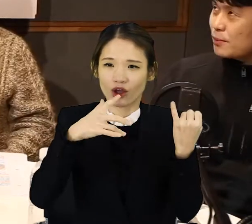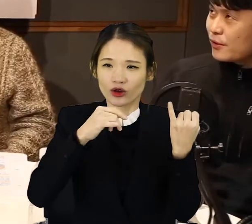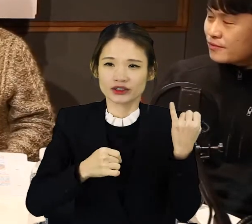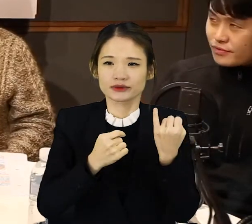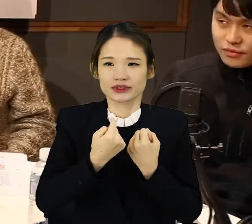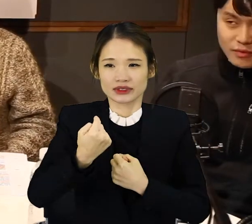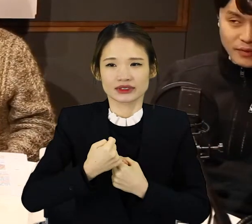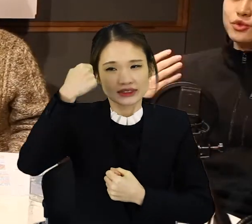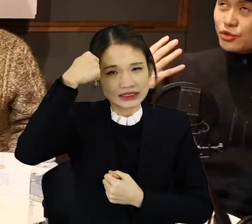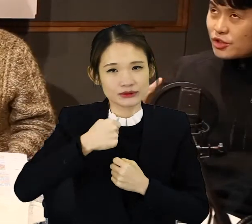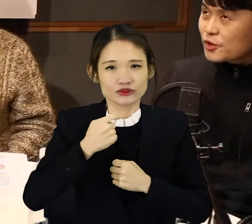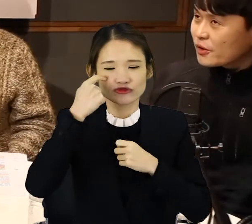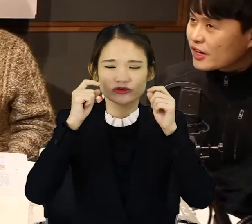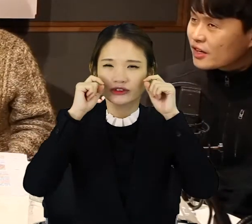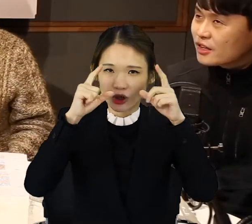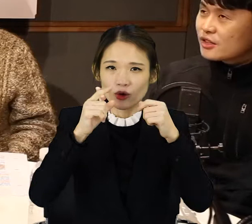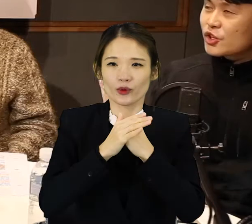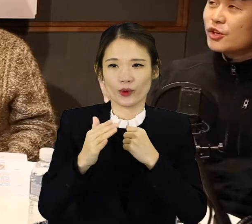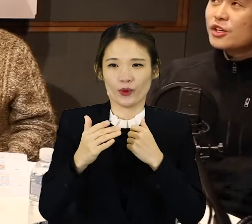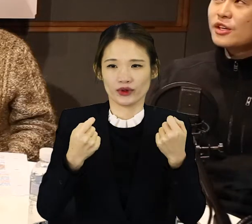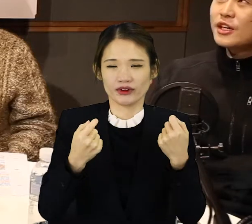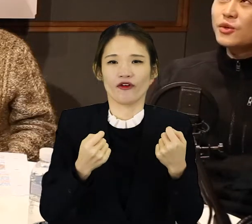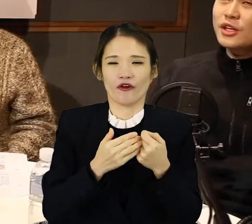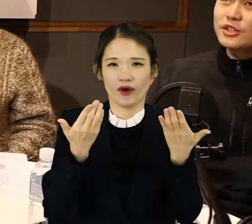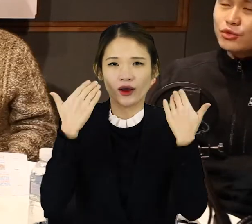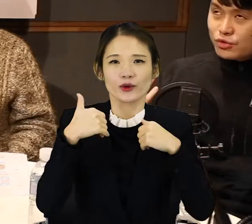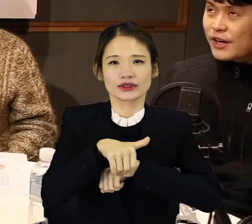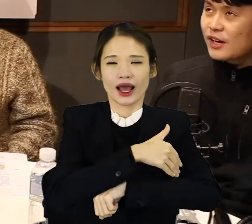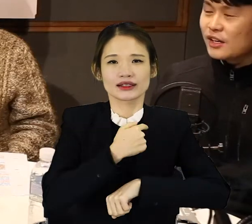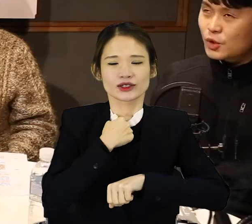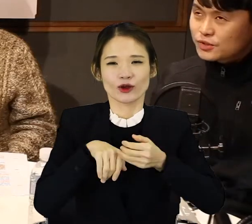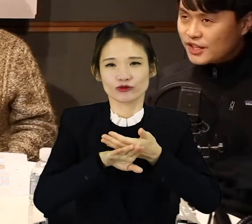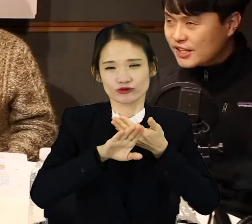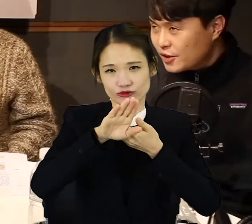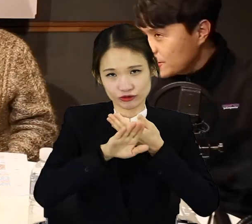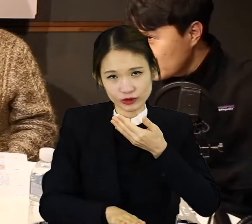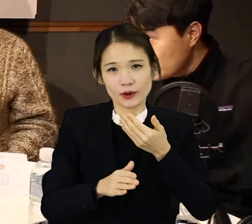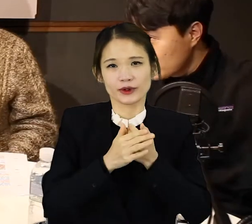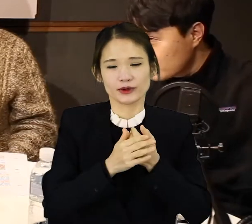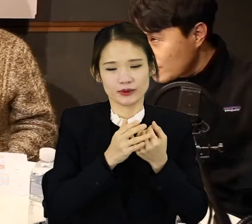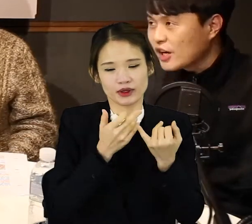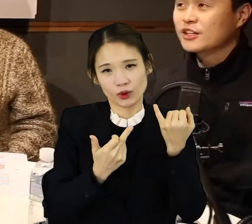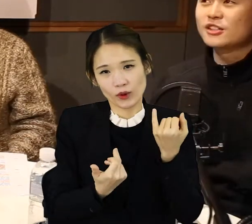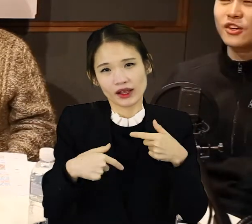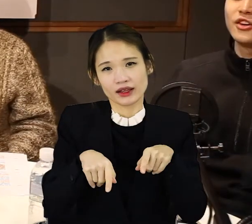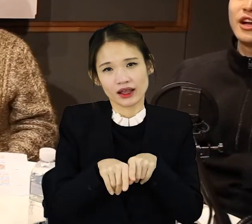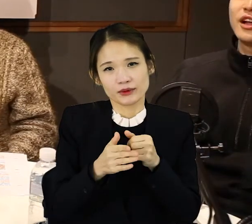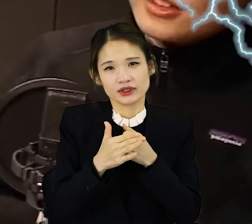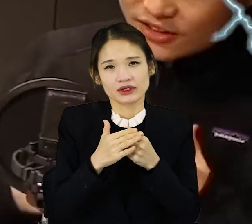게 느낌표. 눈을 떠요에 저희 학교에 다니던 후배가 동생의 사연으로 출연을